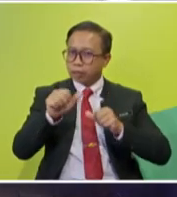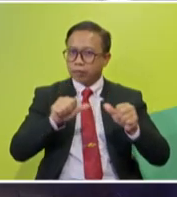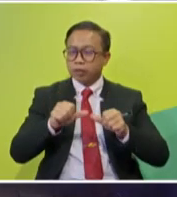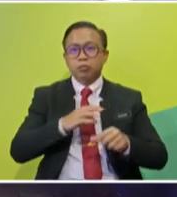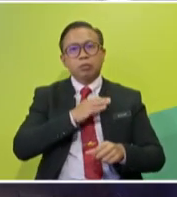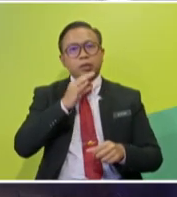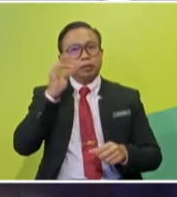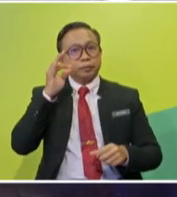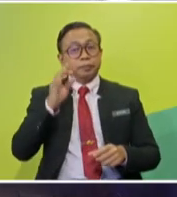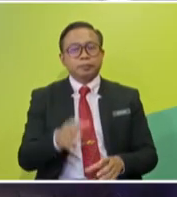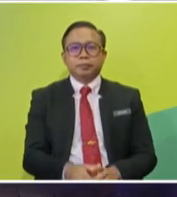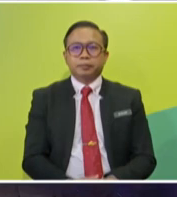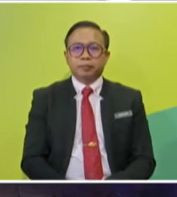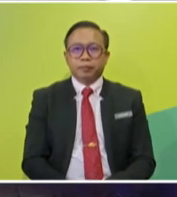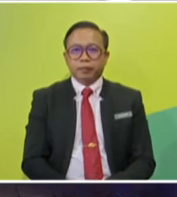semangat